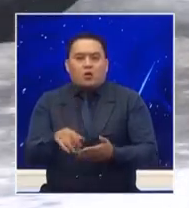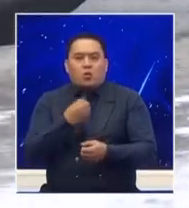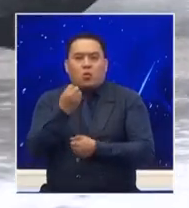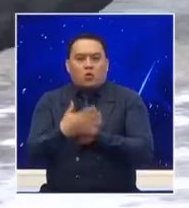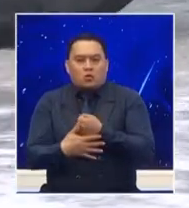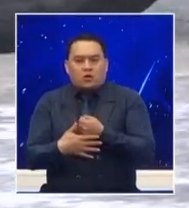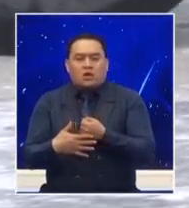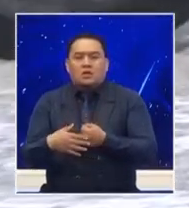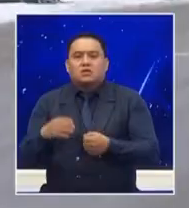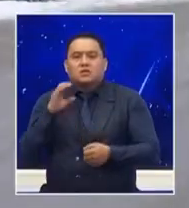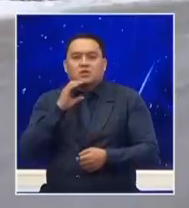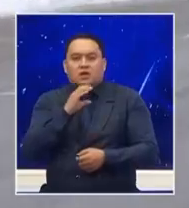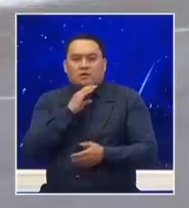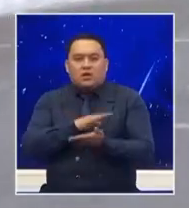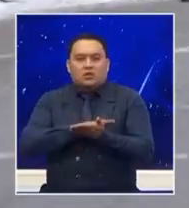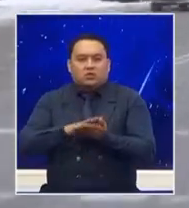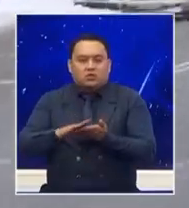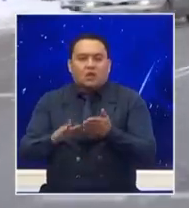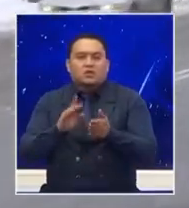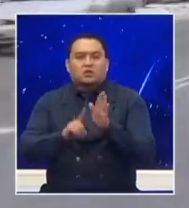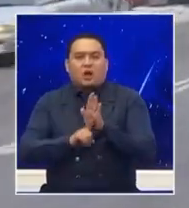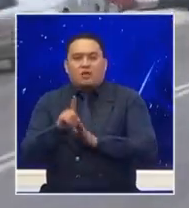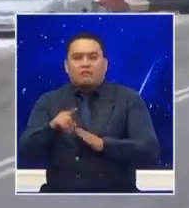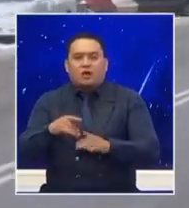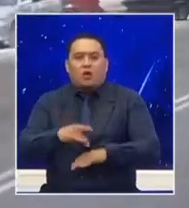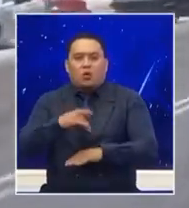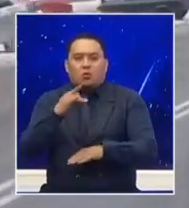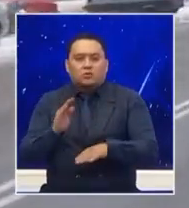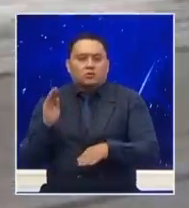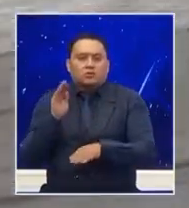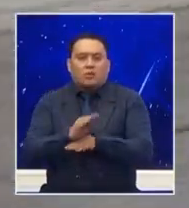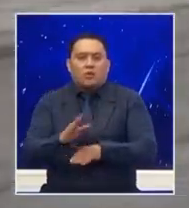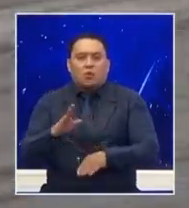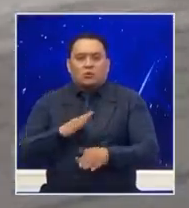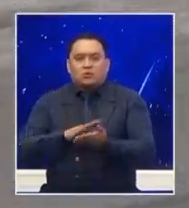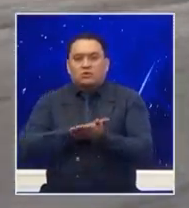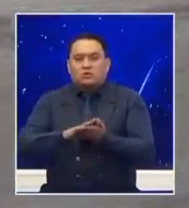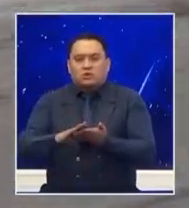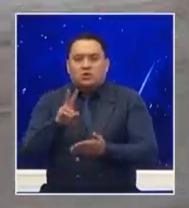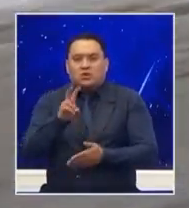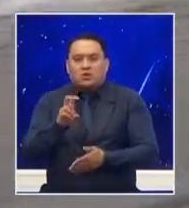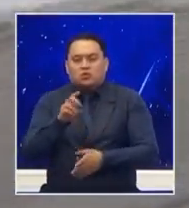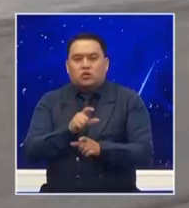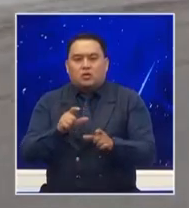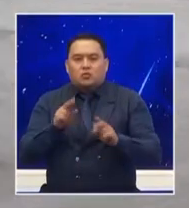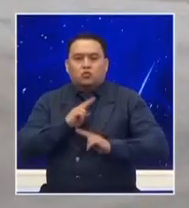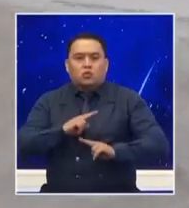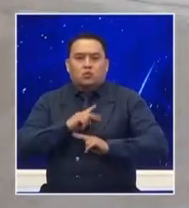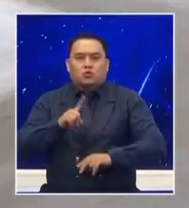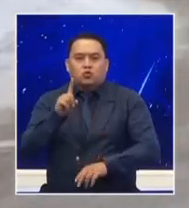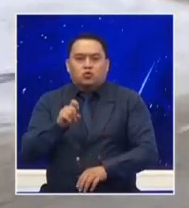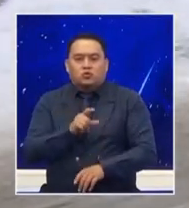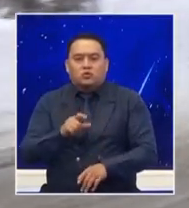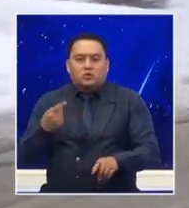орталығымен оңтүстік бөлігін тазалайды. Биыл тағы коттедж қалашығы қосылыпты. Оны тазартуға 200-ден аса жұмысшы, 100-ге